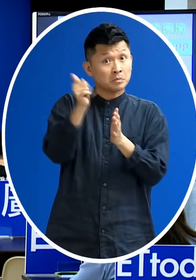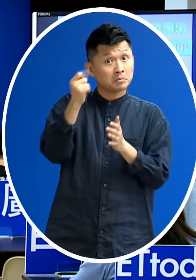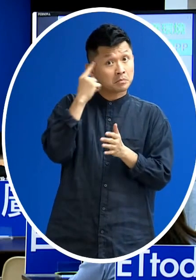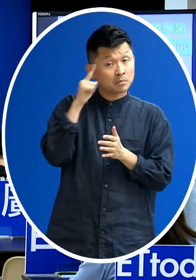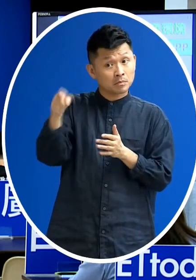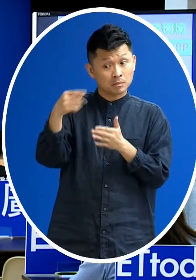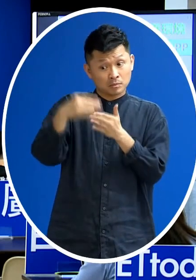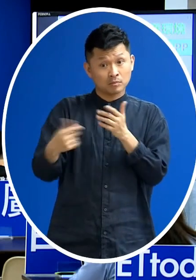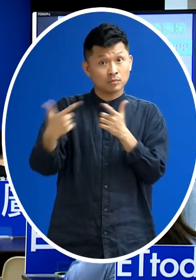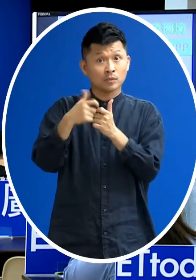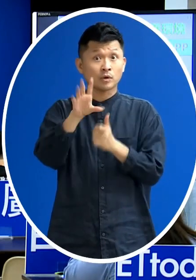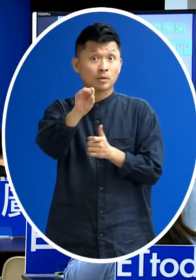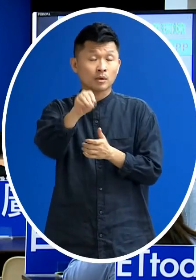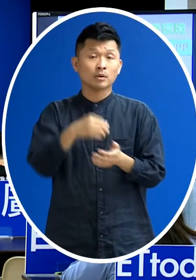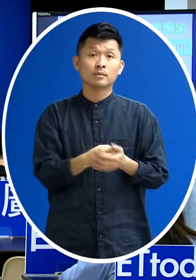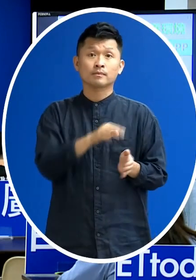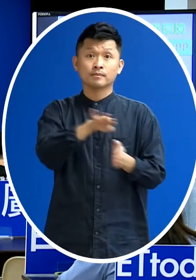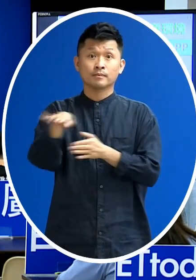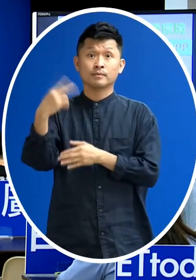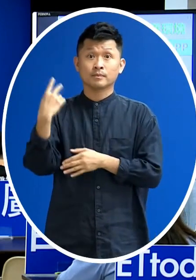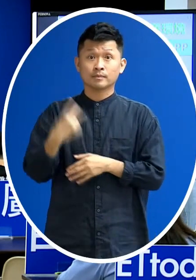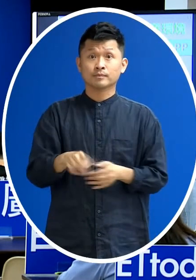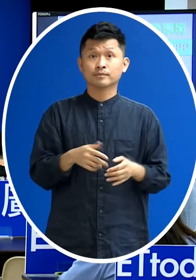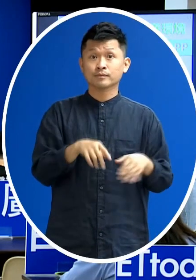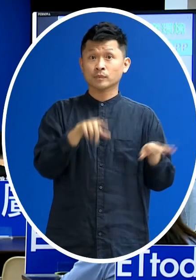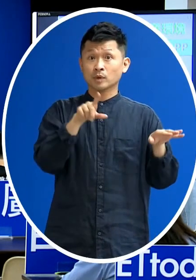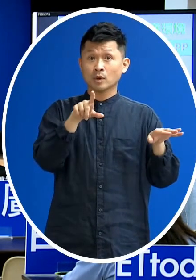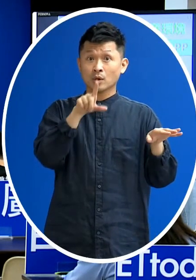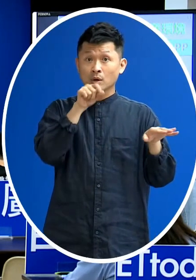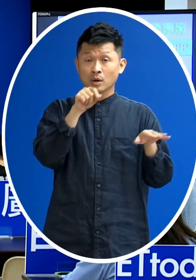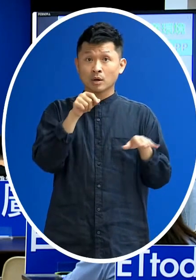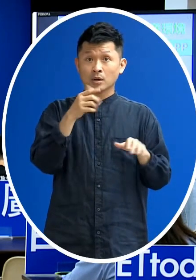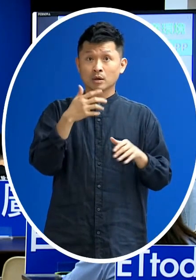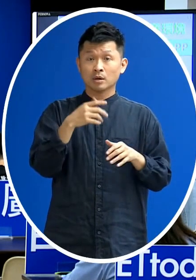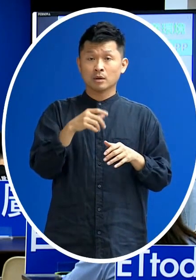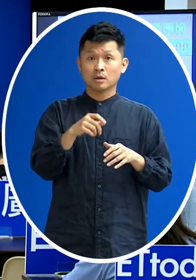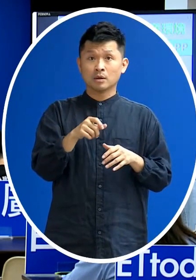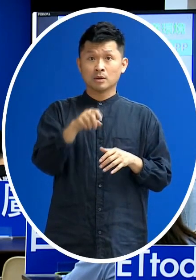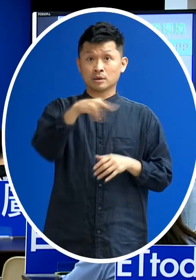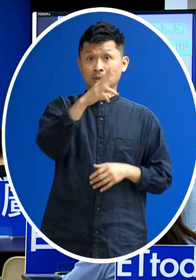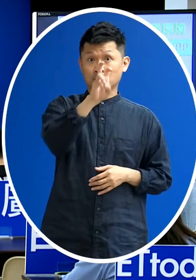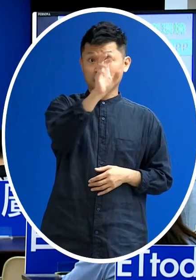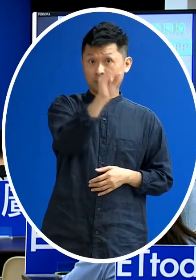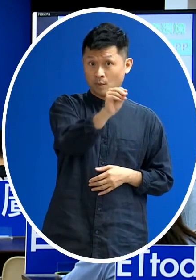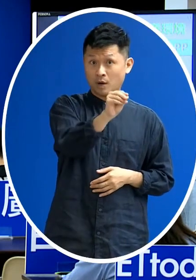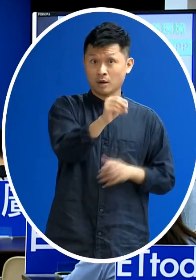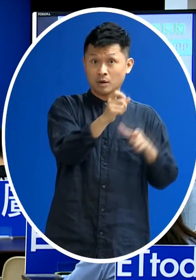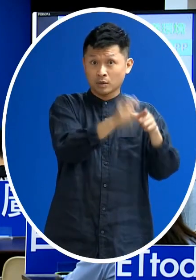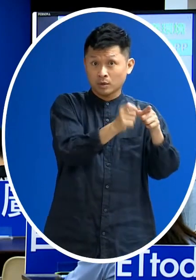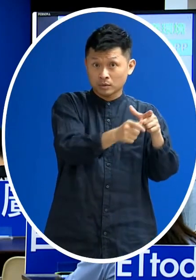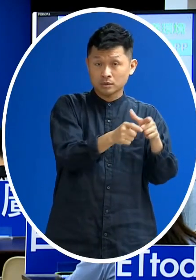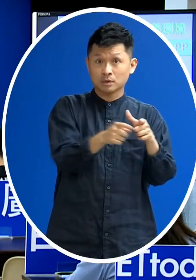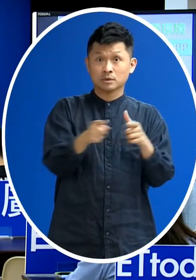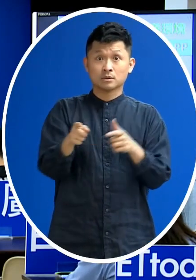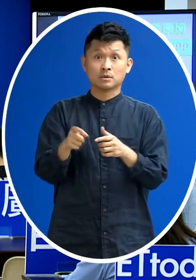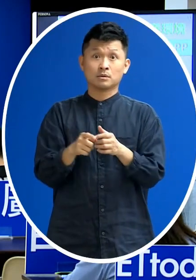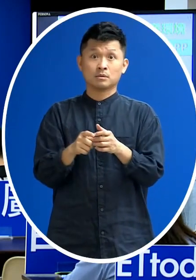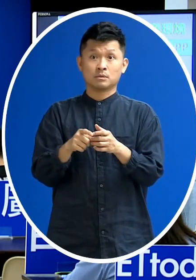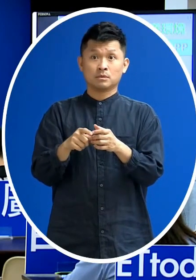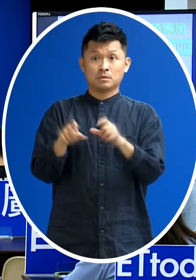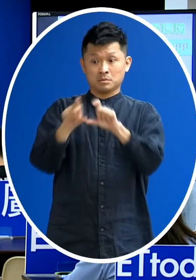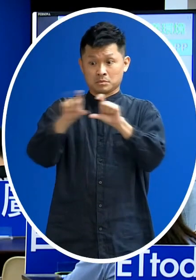吗？另外还有红朗生物，国民党质疑资本额330万，有办法负担400万剂的标案吗？谢